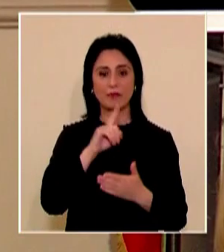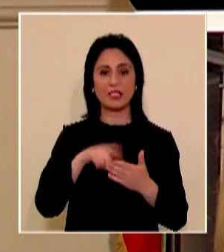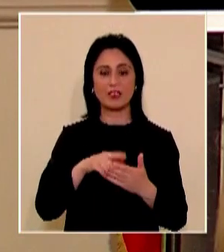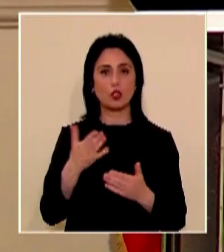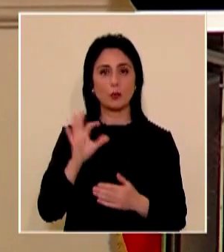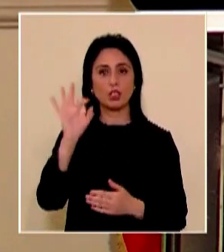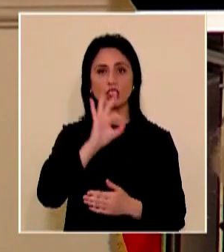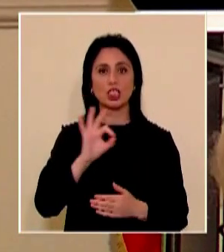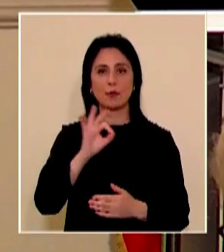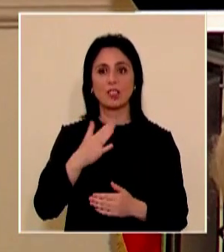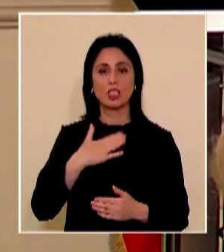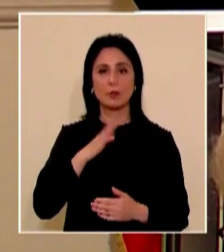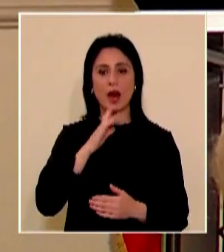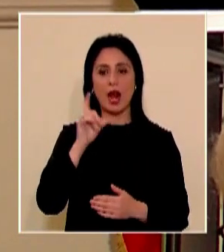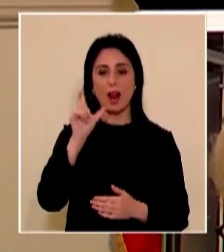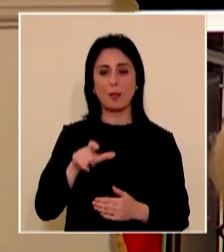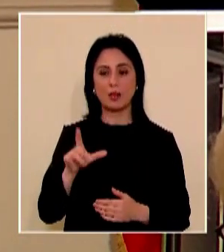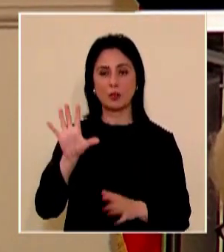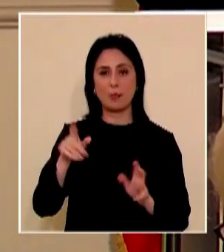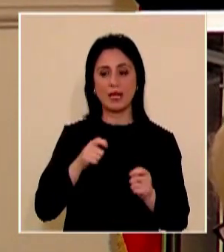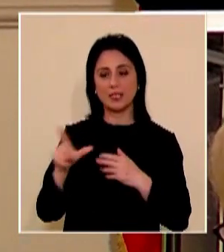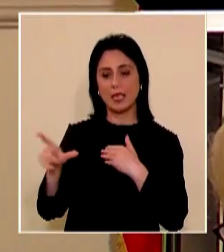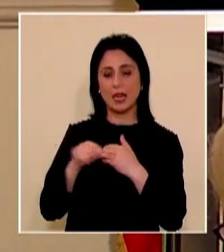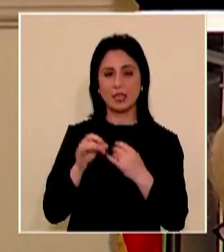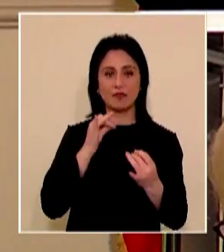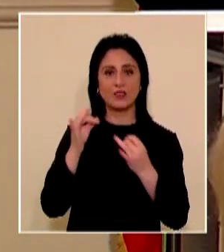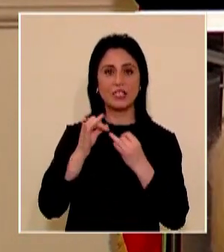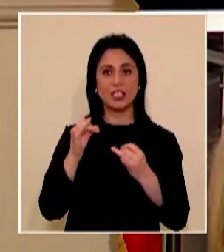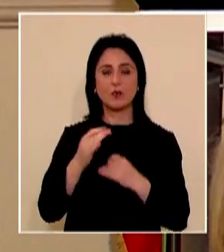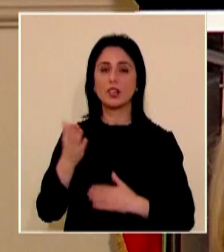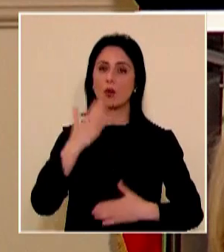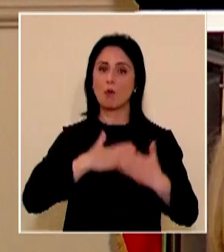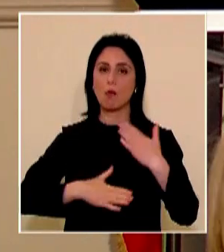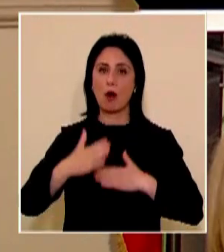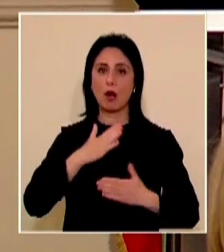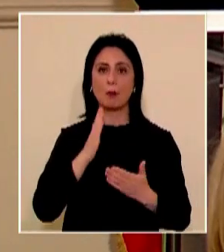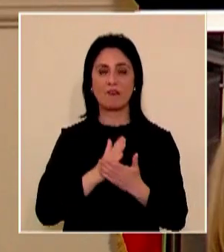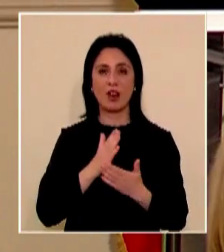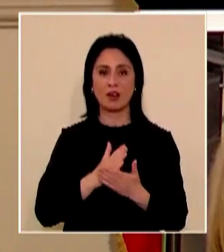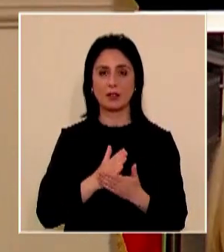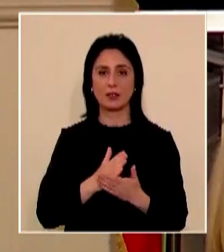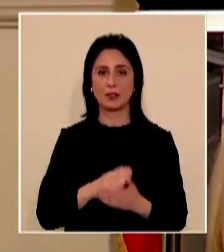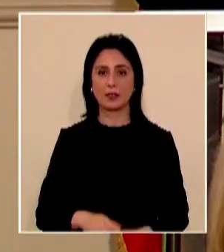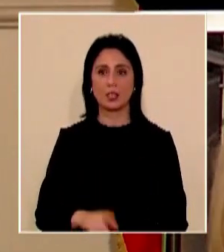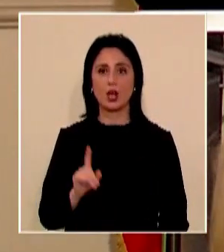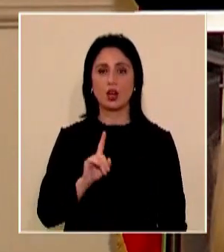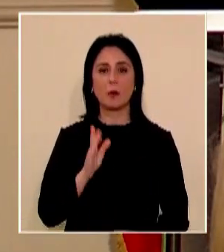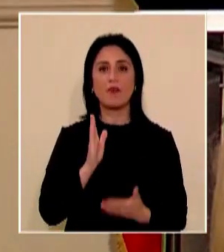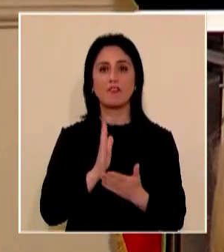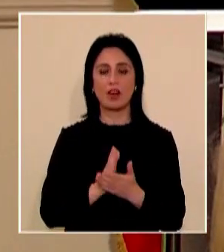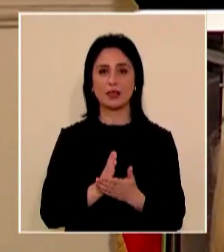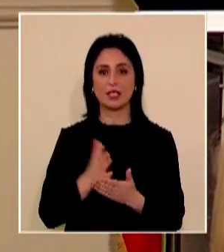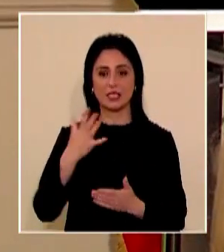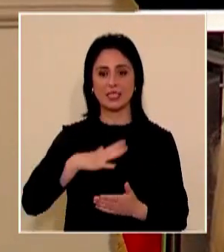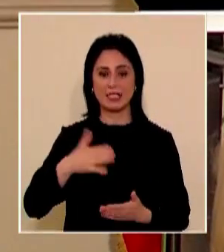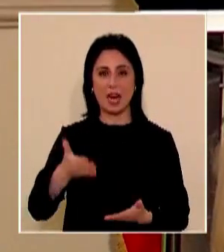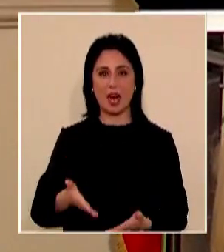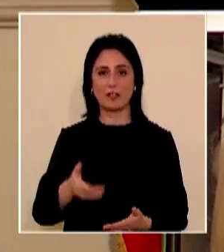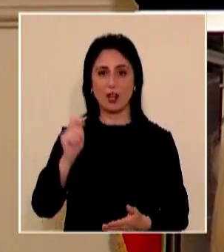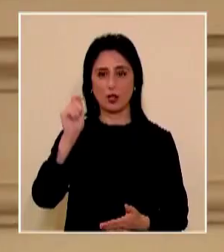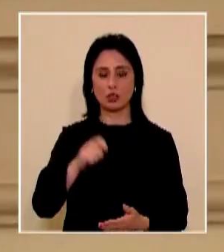których rozmawialiśmy z panią prezydent. Cieszę się, że jesteśmy